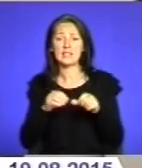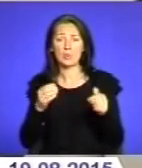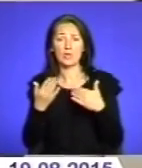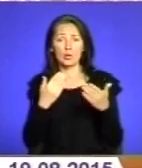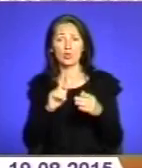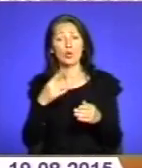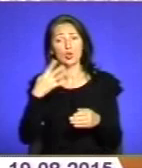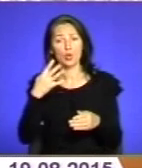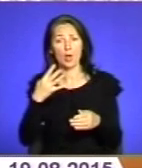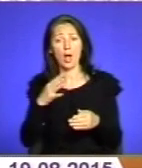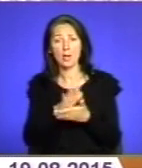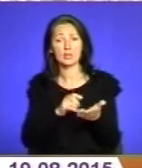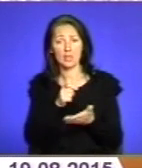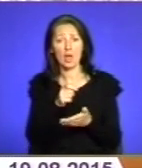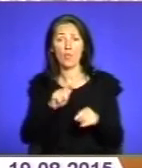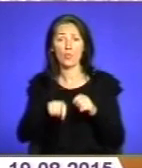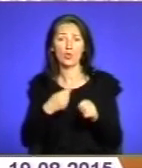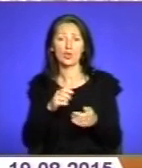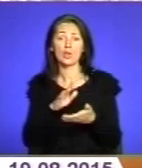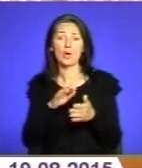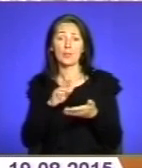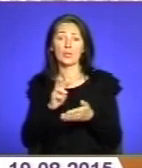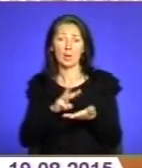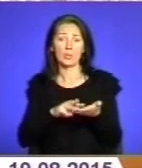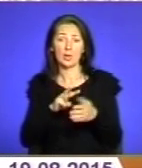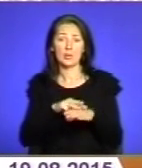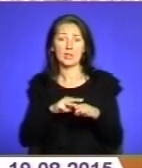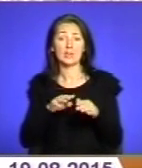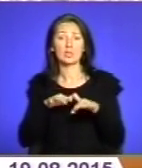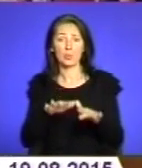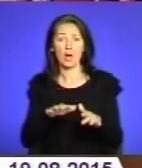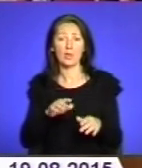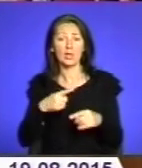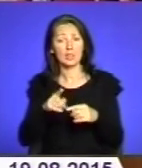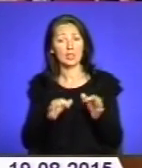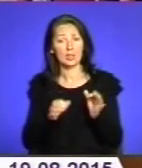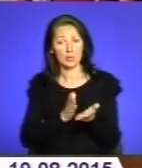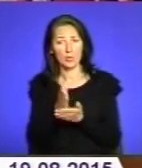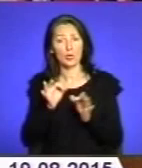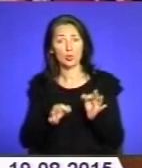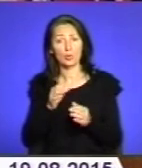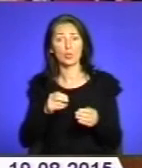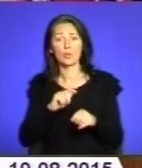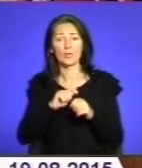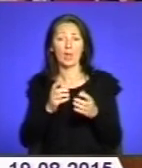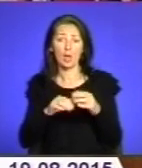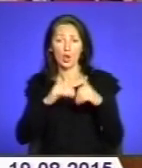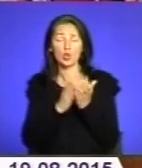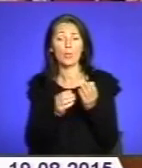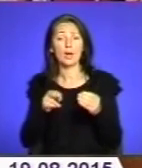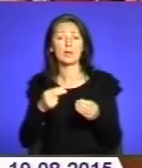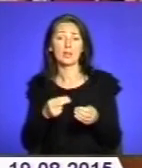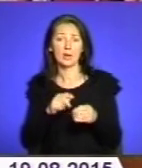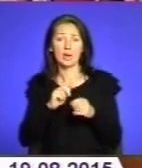кримінальні провадження, 5 скеровано до суду, сума збитків – 8 мільйонів гривень. На контролі голови ОДА – виділення земельних